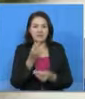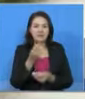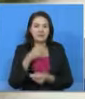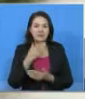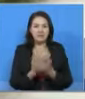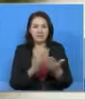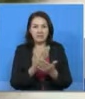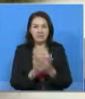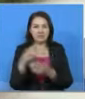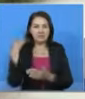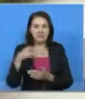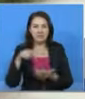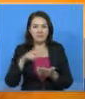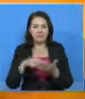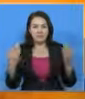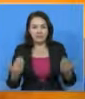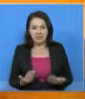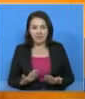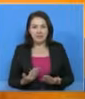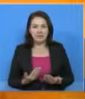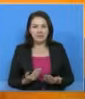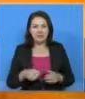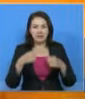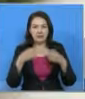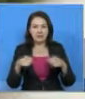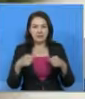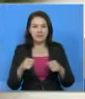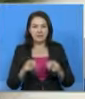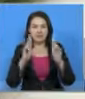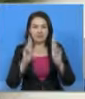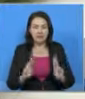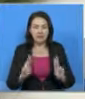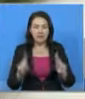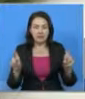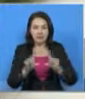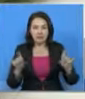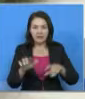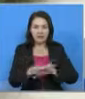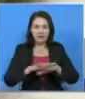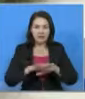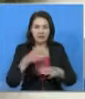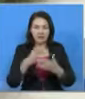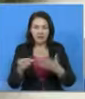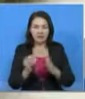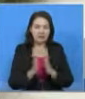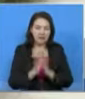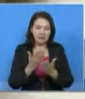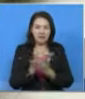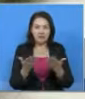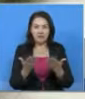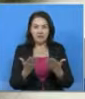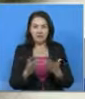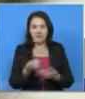кеңесіміз Ақтөбе қаласының тұрғындарына өнімдерді арнайы белгіленген сауда желілерінен сатып алуды ұсынамыз.